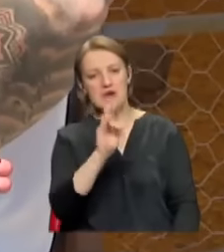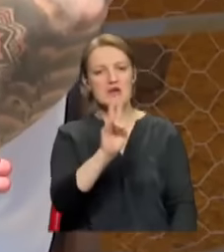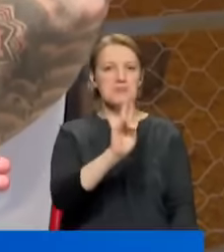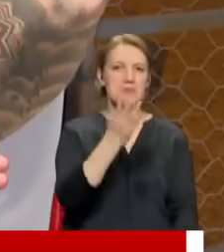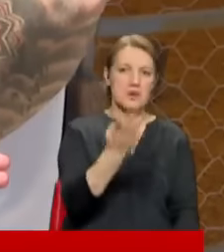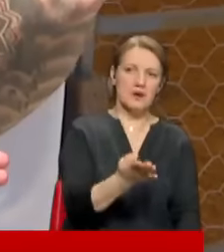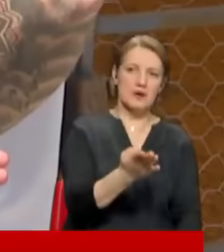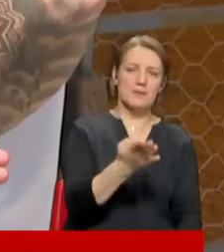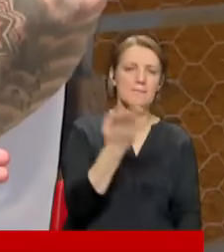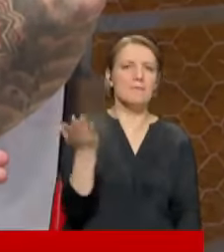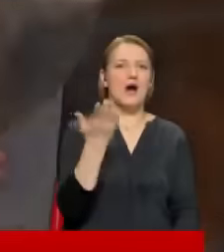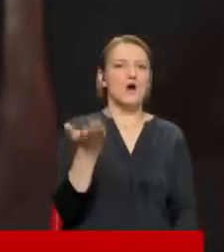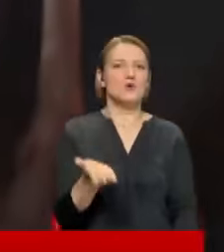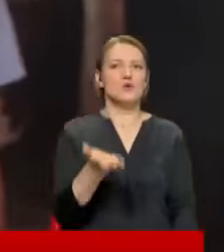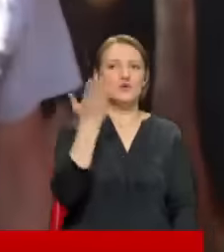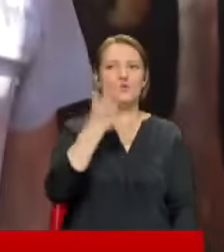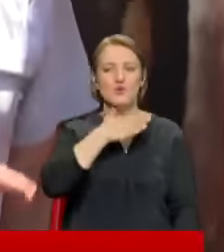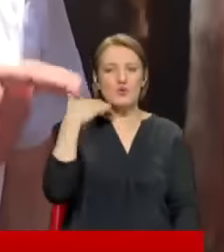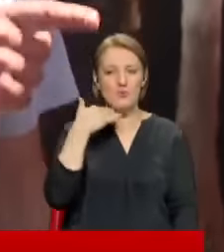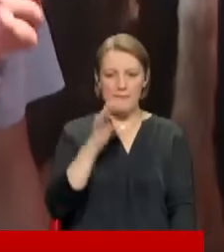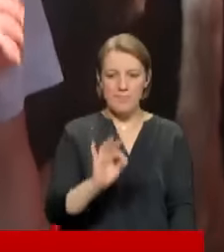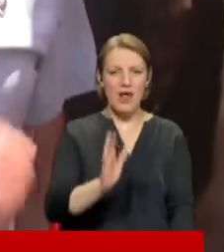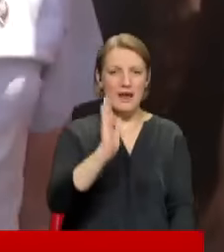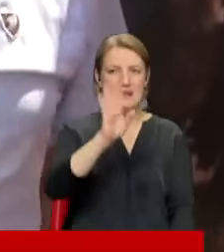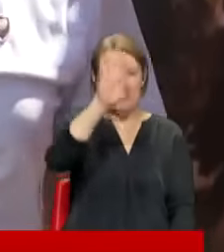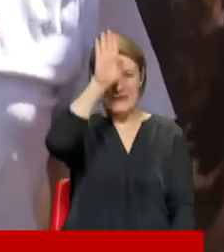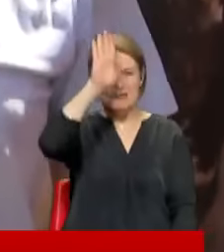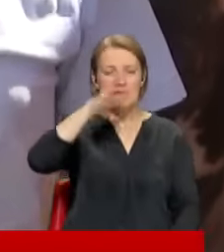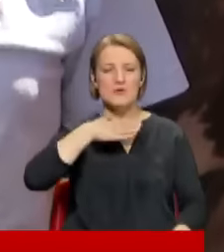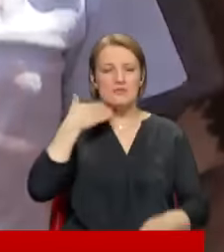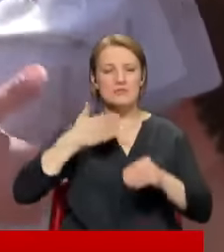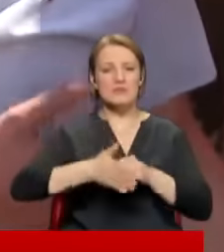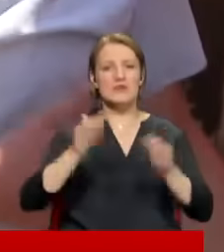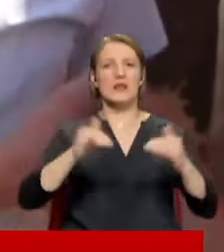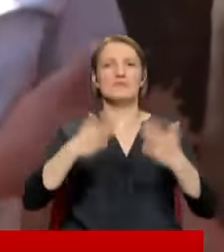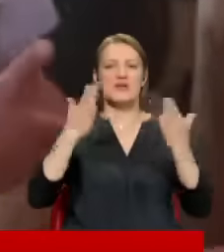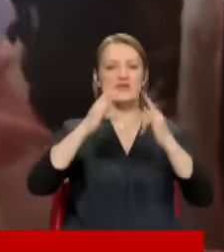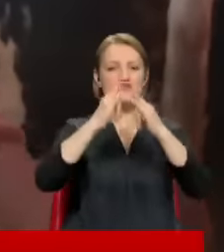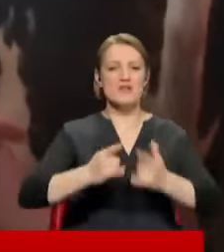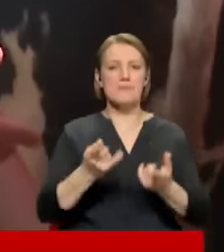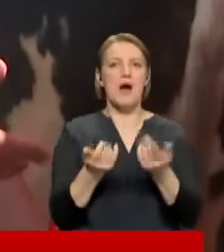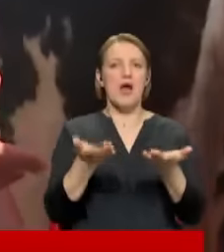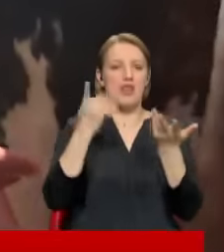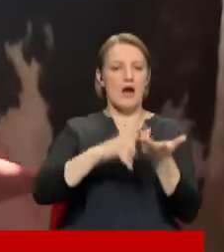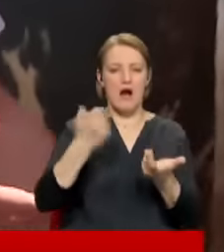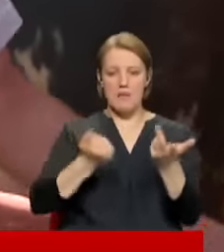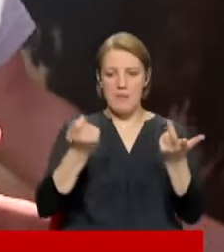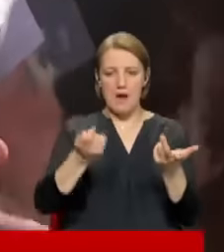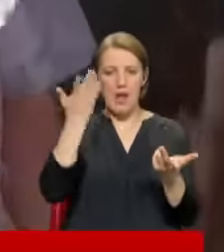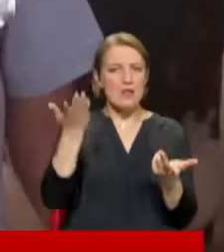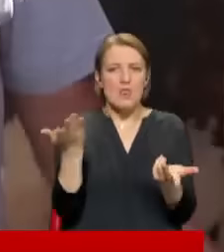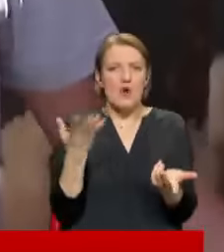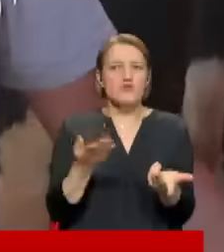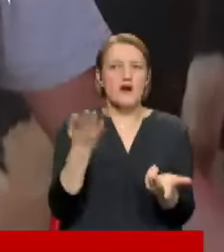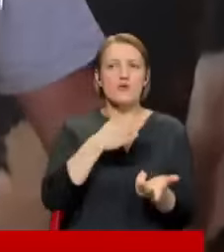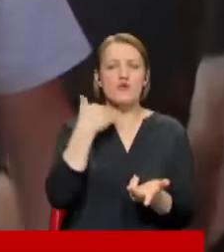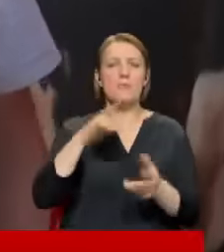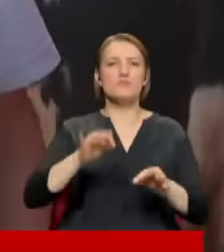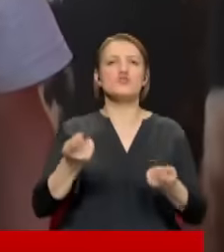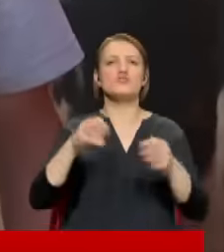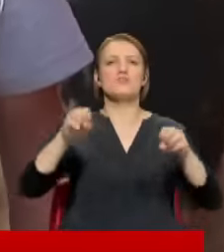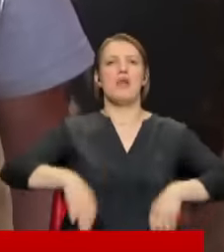lira diyorlar. Bayağı yüksek. Kurbancı böyle giderse İstanbul'a kurban getirmeyecek daha. Çadır parası pahalı, araba pahalı. Nasıl olacak? Kurbancı artık